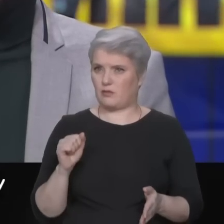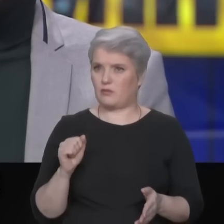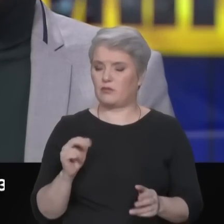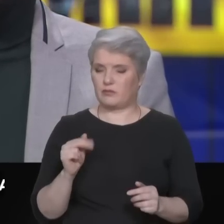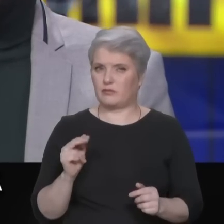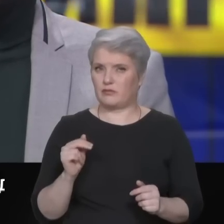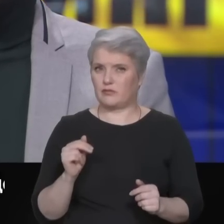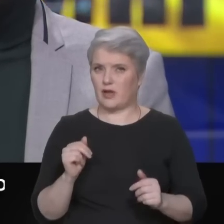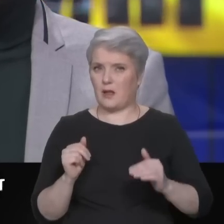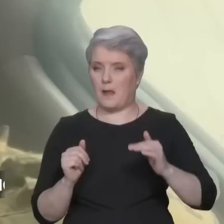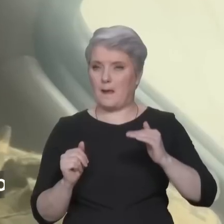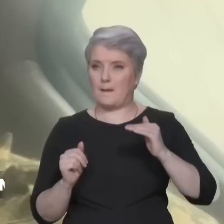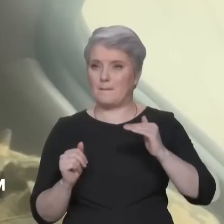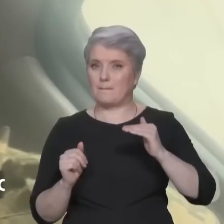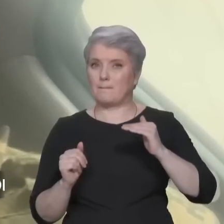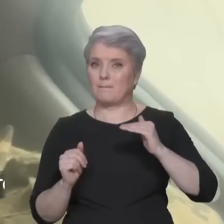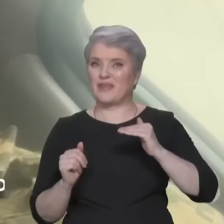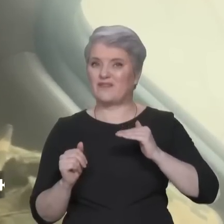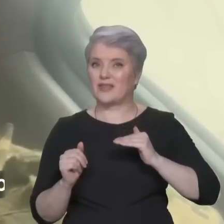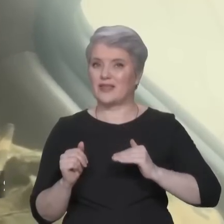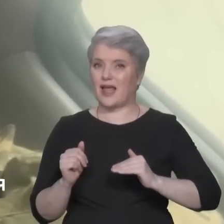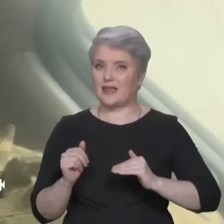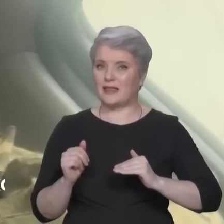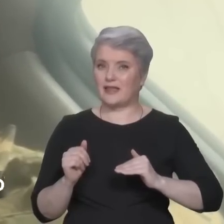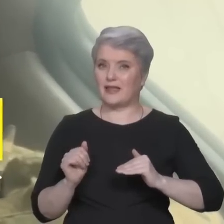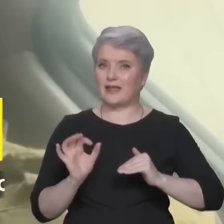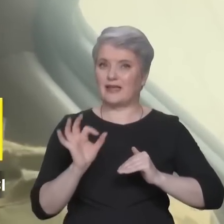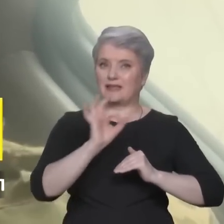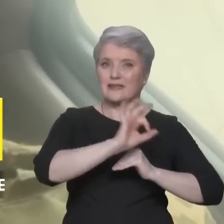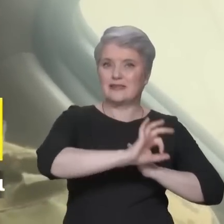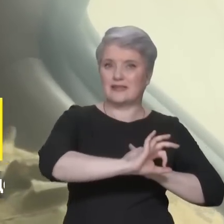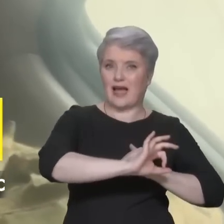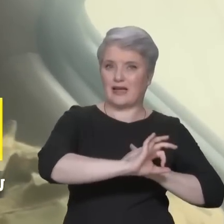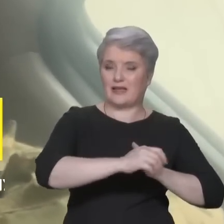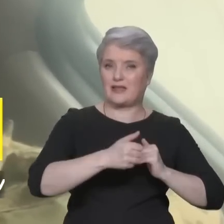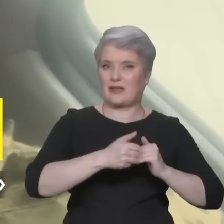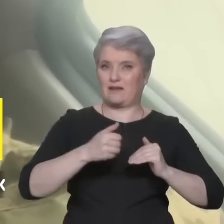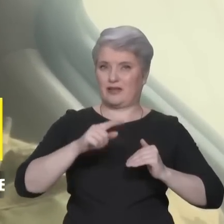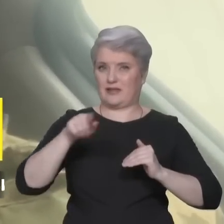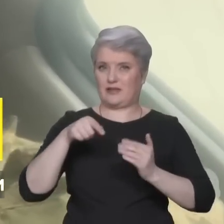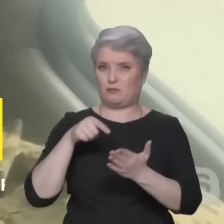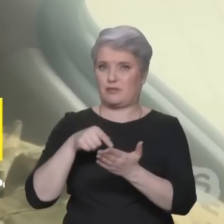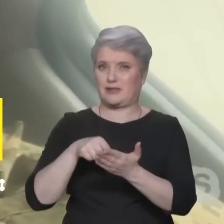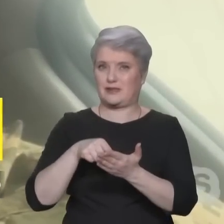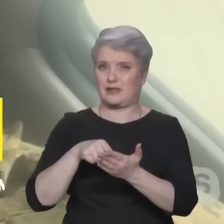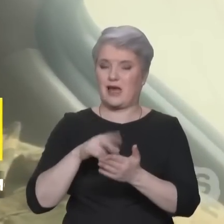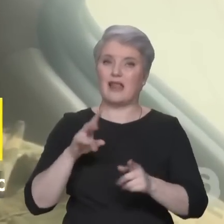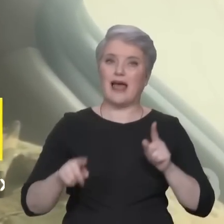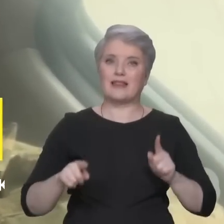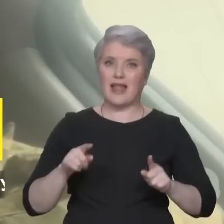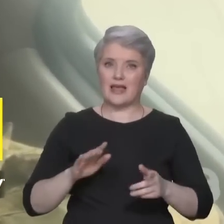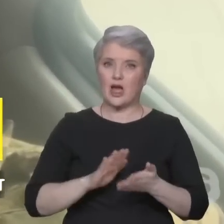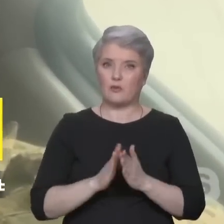Воно на південному заході, на півдні від самого міста. Ну, як відкинуло? На деяких позиціях